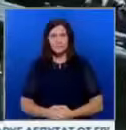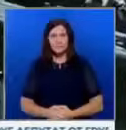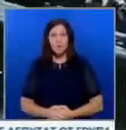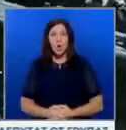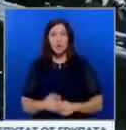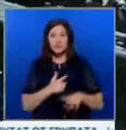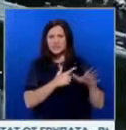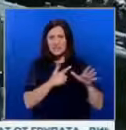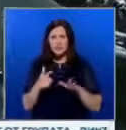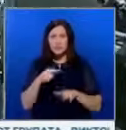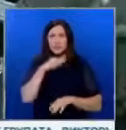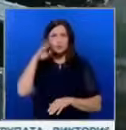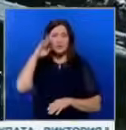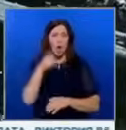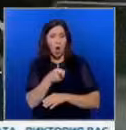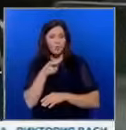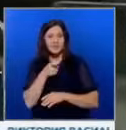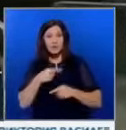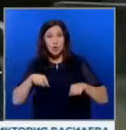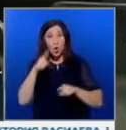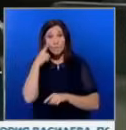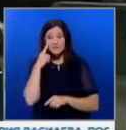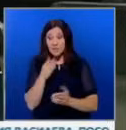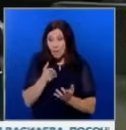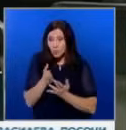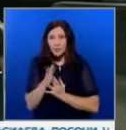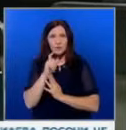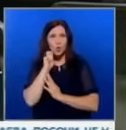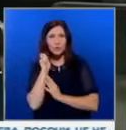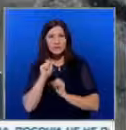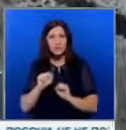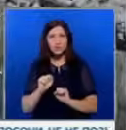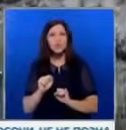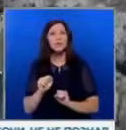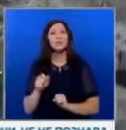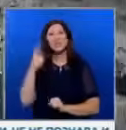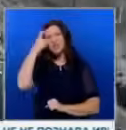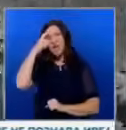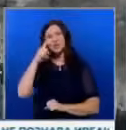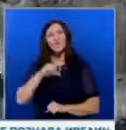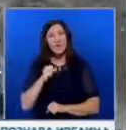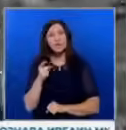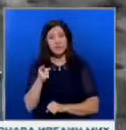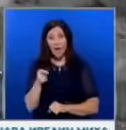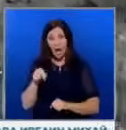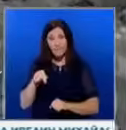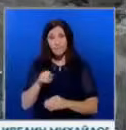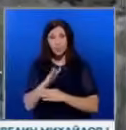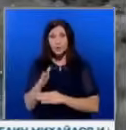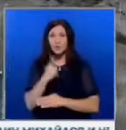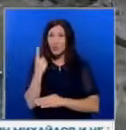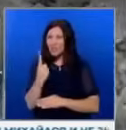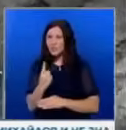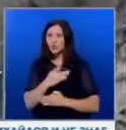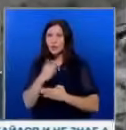От седмици руските сили обстрелват района и се опитват да пробият украинската защита край Часов Яр. Сега те проникнаха до един от крайните